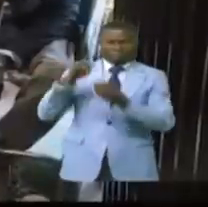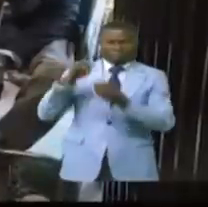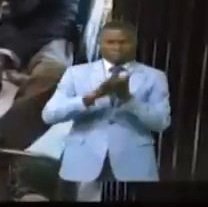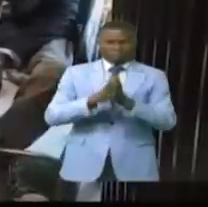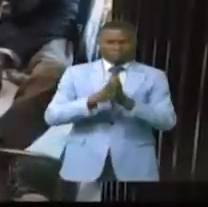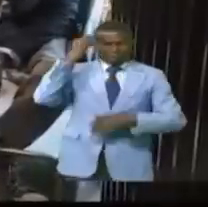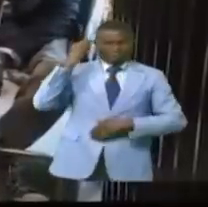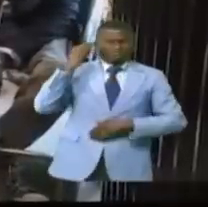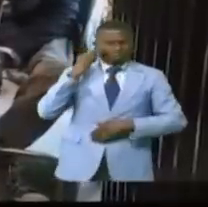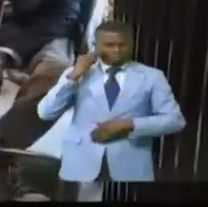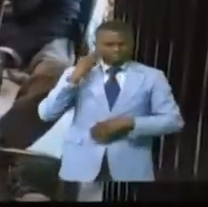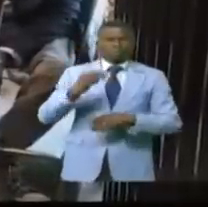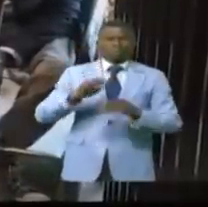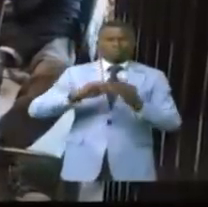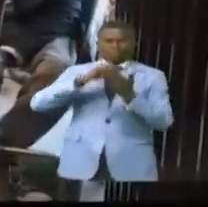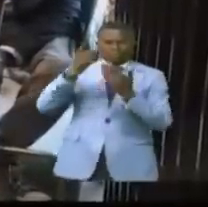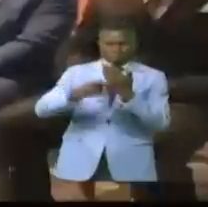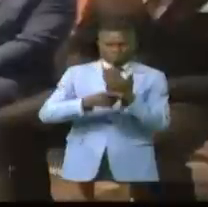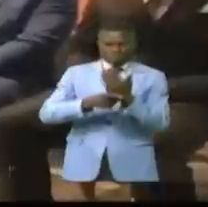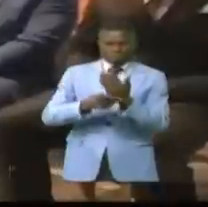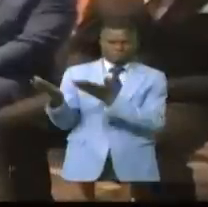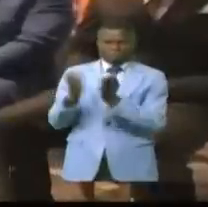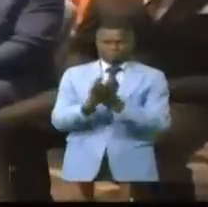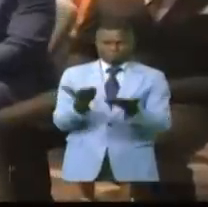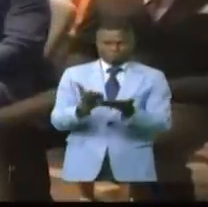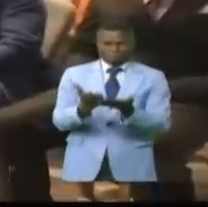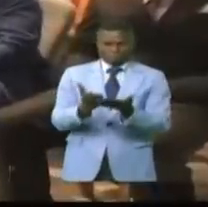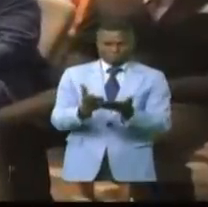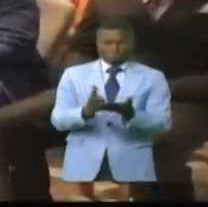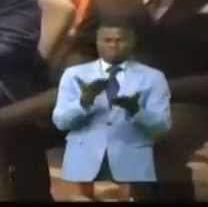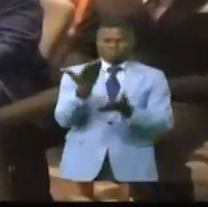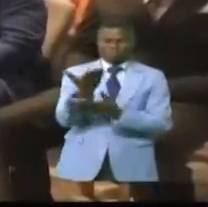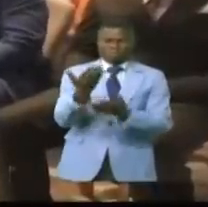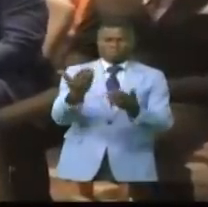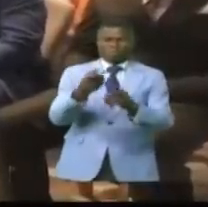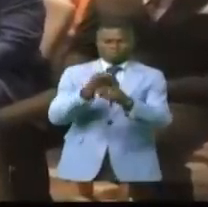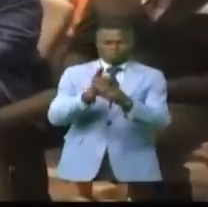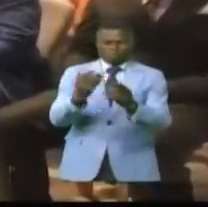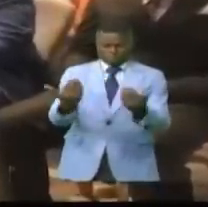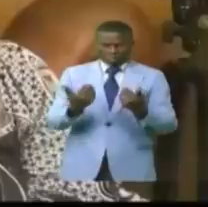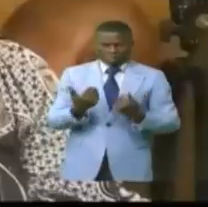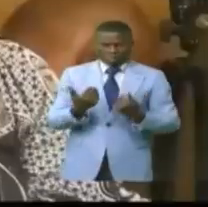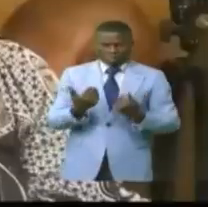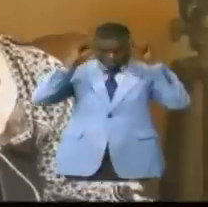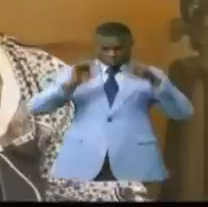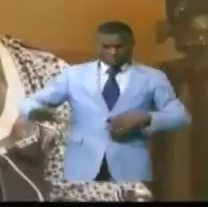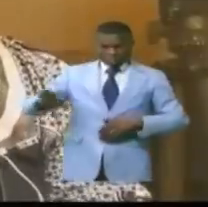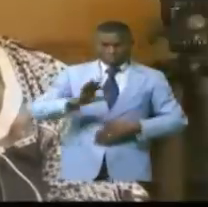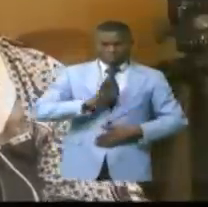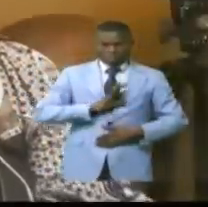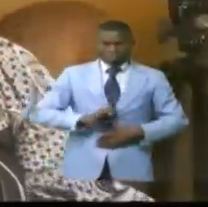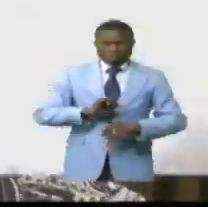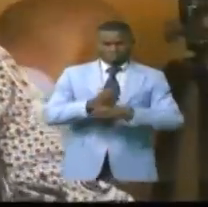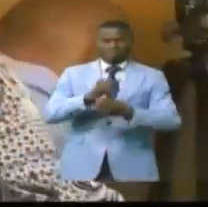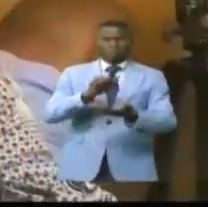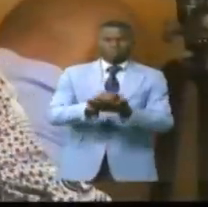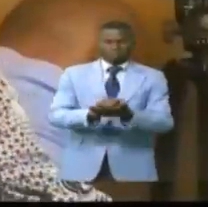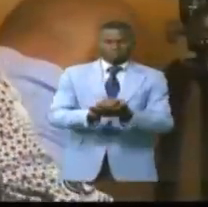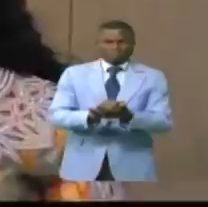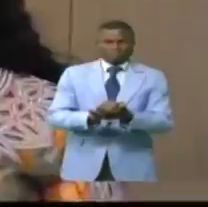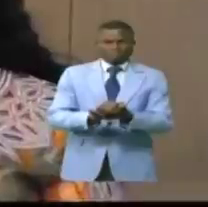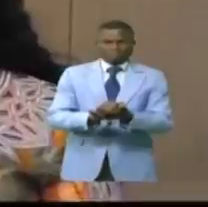nomination à la tête de ses portefeuilles ministériels qui émanent de la volonté du président de la République, Félix Antoine Tshisekedi